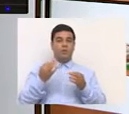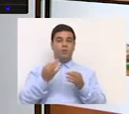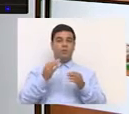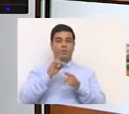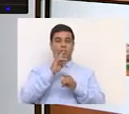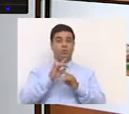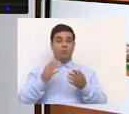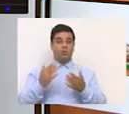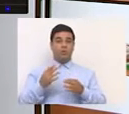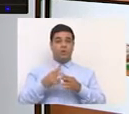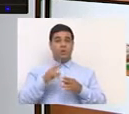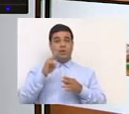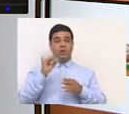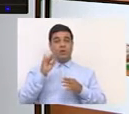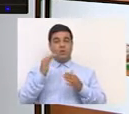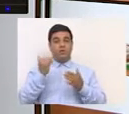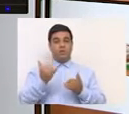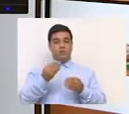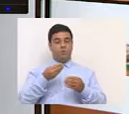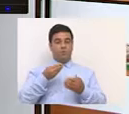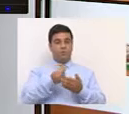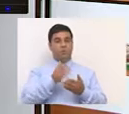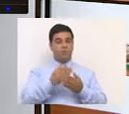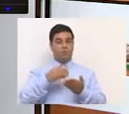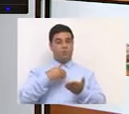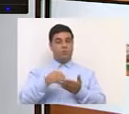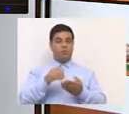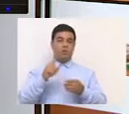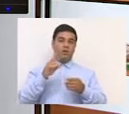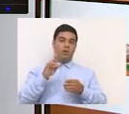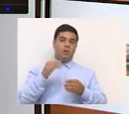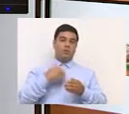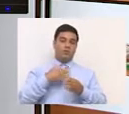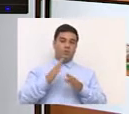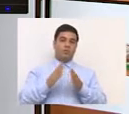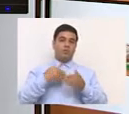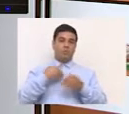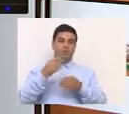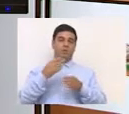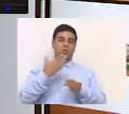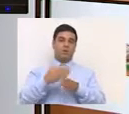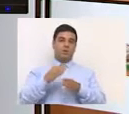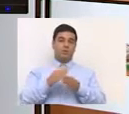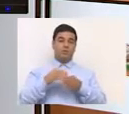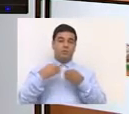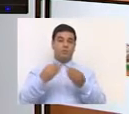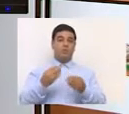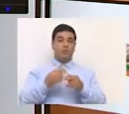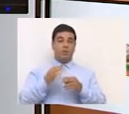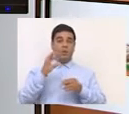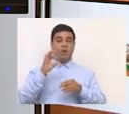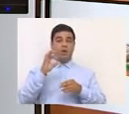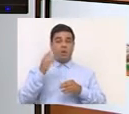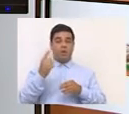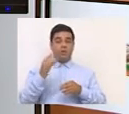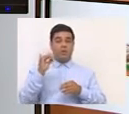произойдет. Или вы сейчас оплатите покупку, или мы предоставим вам кредит. Одно из двух.